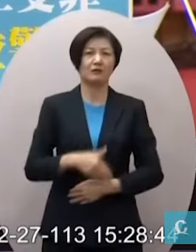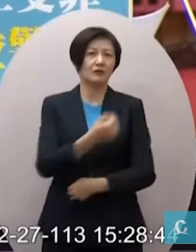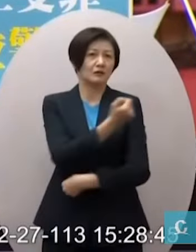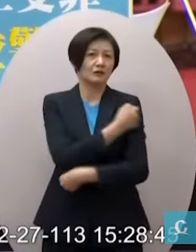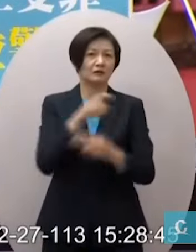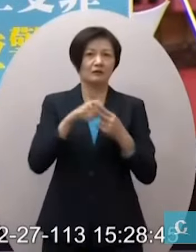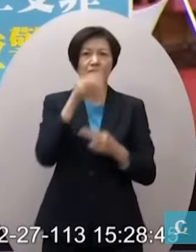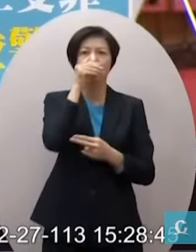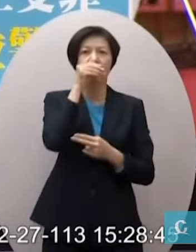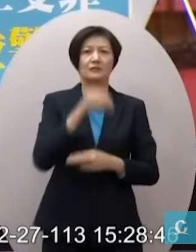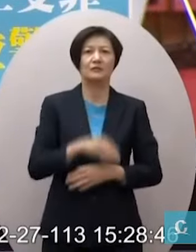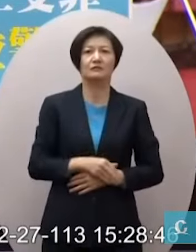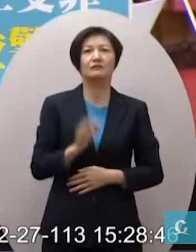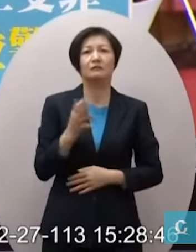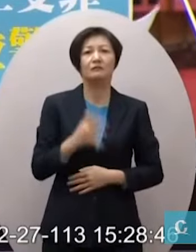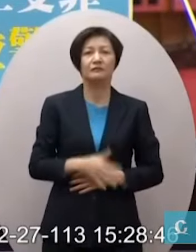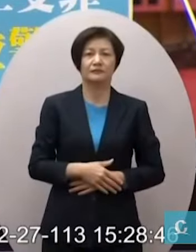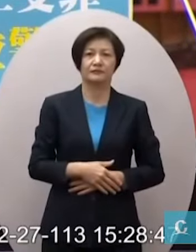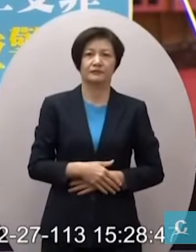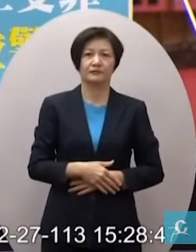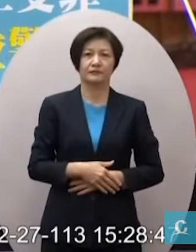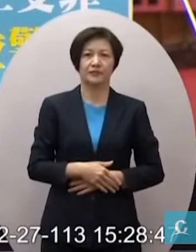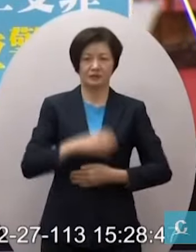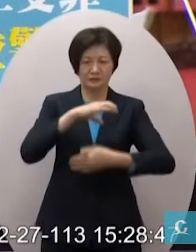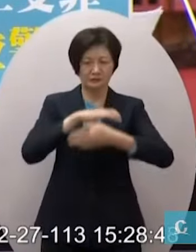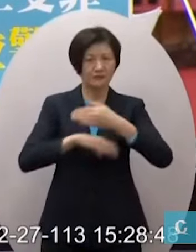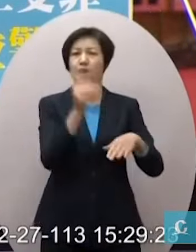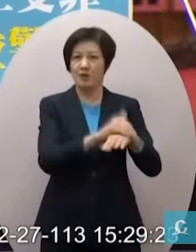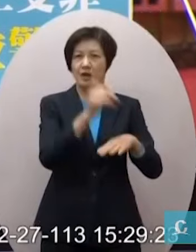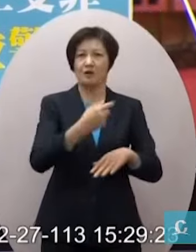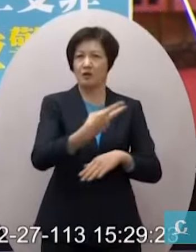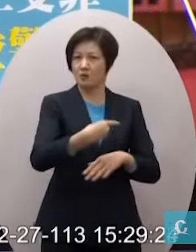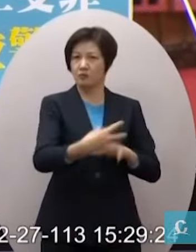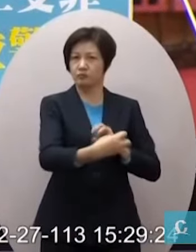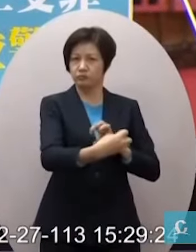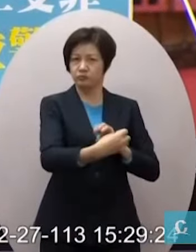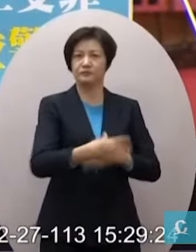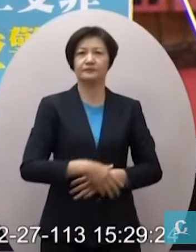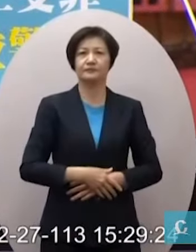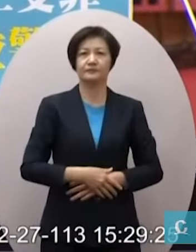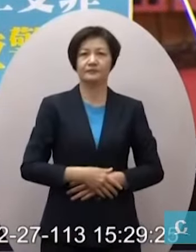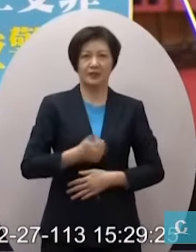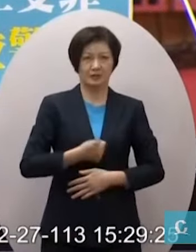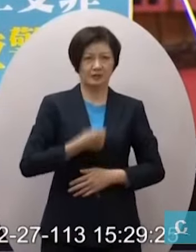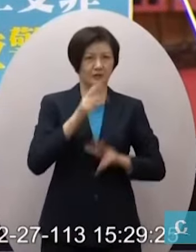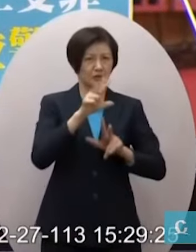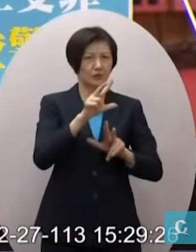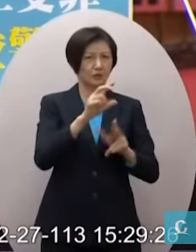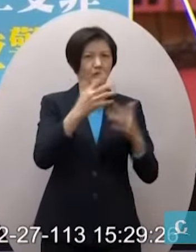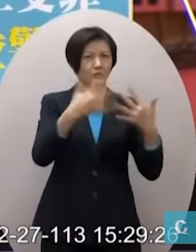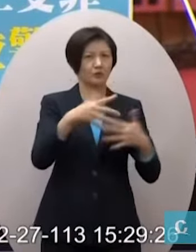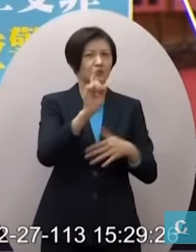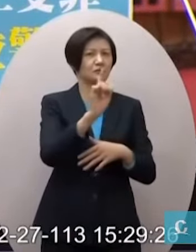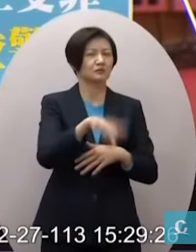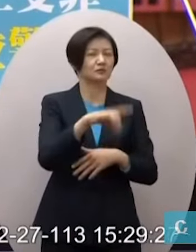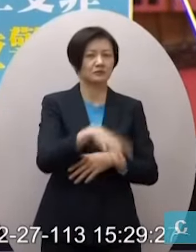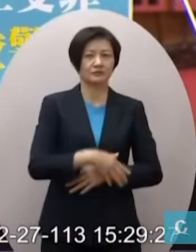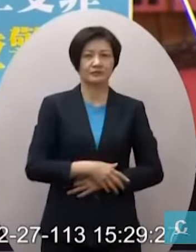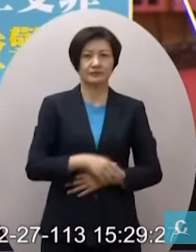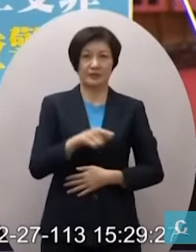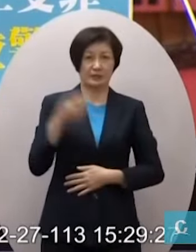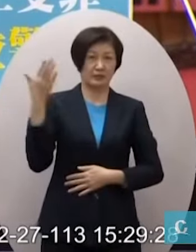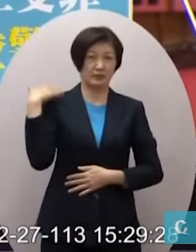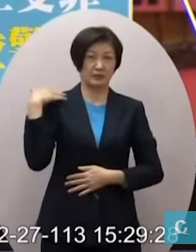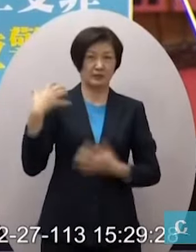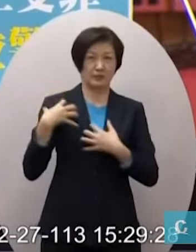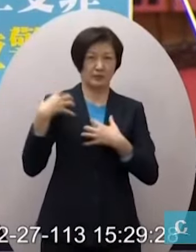维啊，点点不恭维，那心里面生闷气。真正的所有问题就是你们在承接的时候，那个时